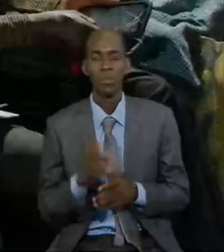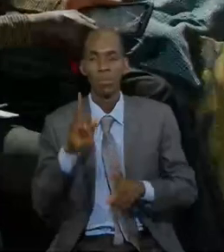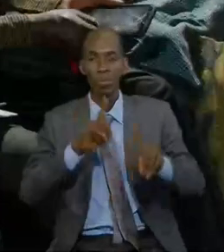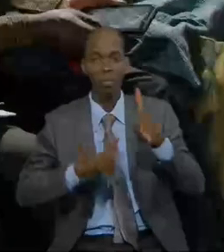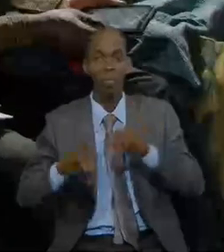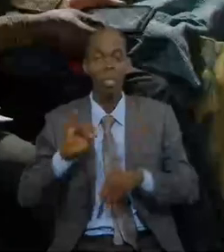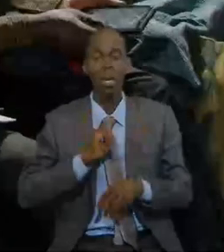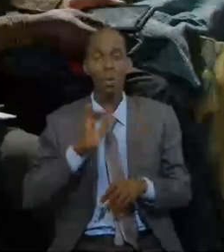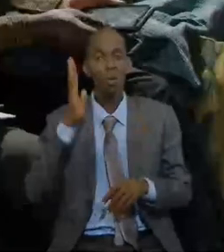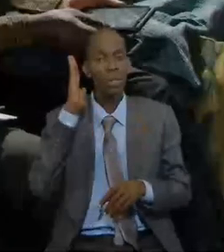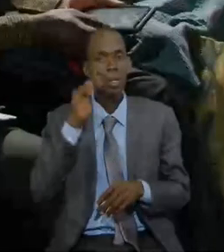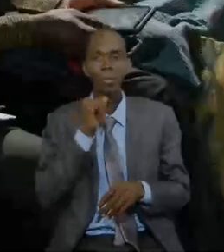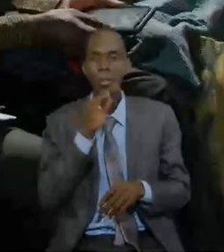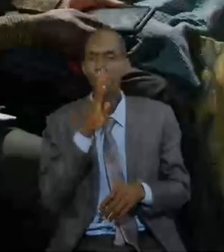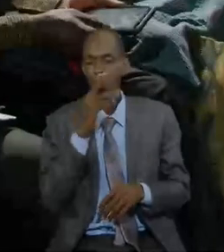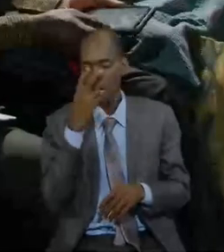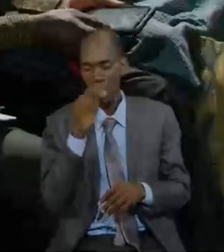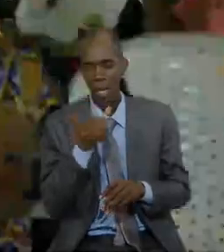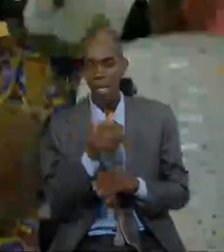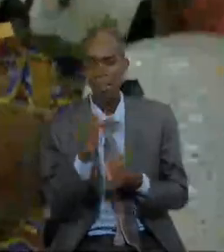je ne serai plus avec